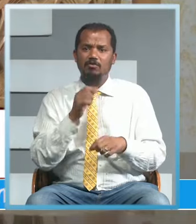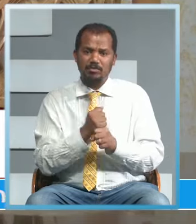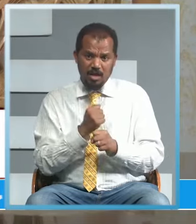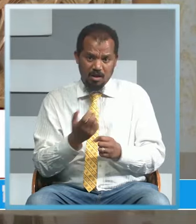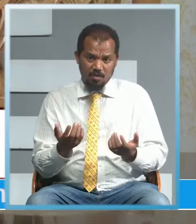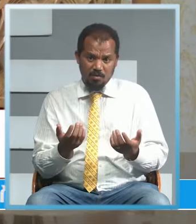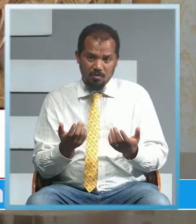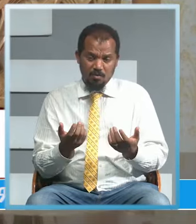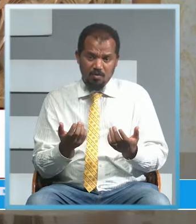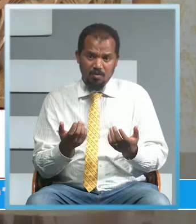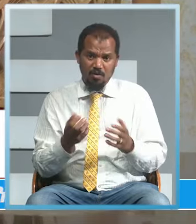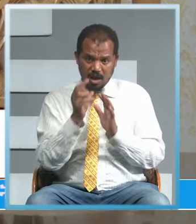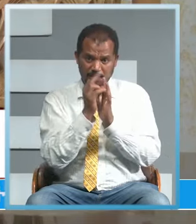የምንሰራው።